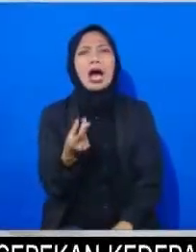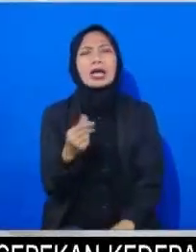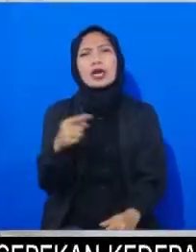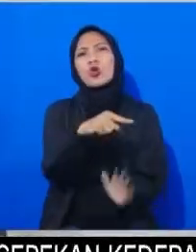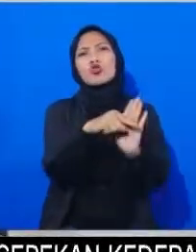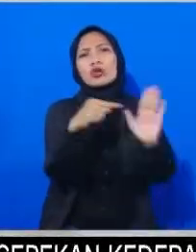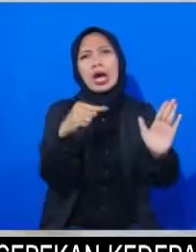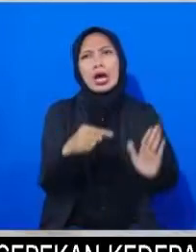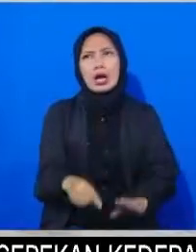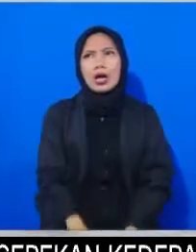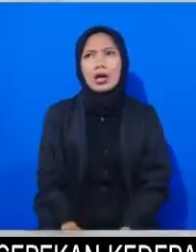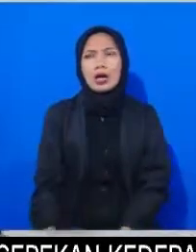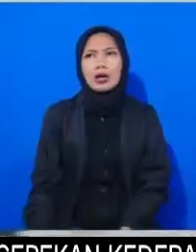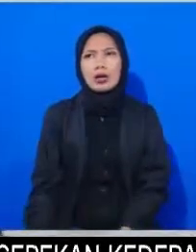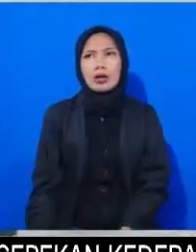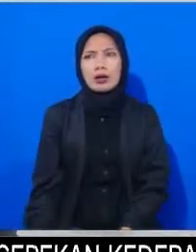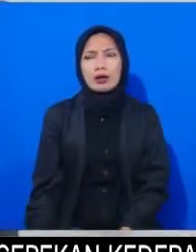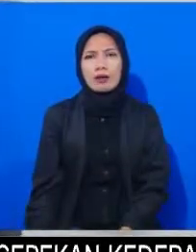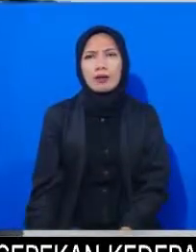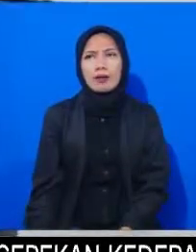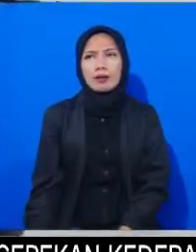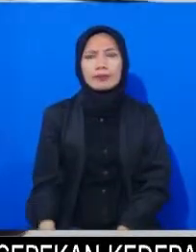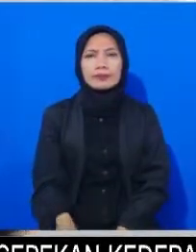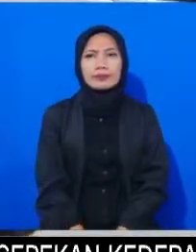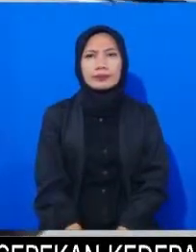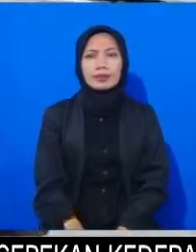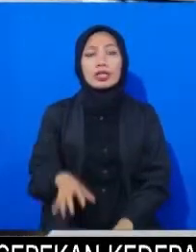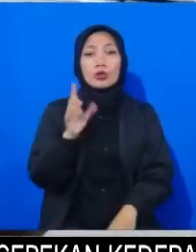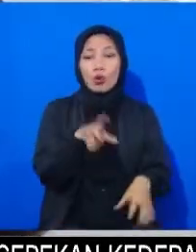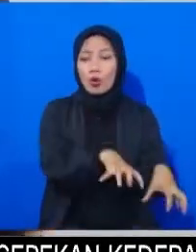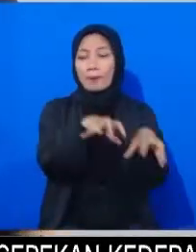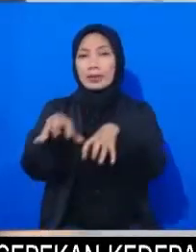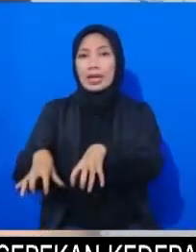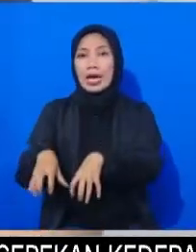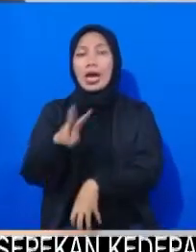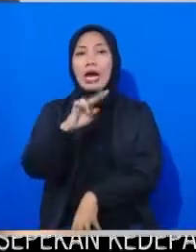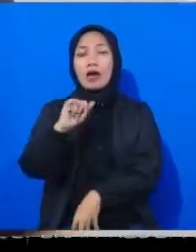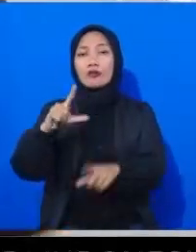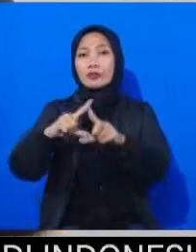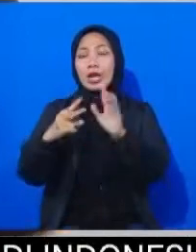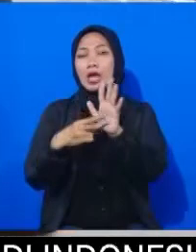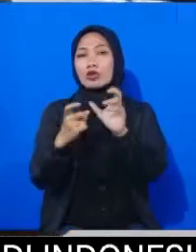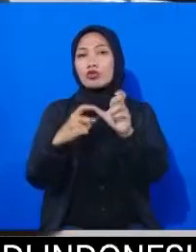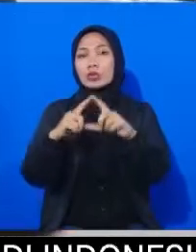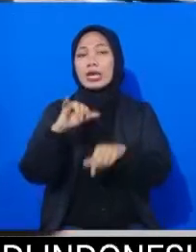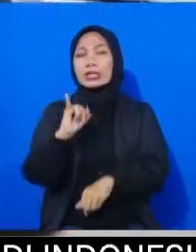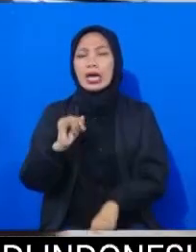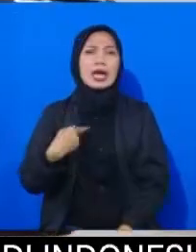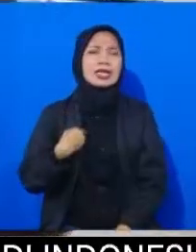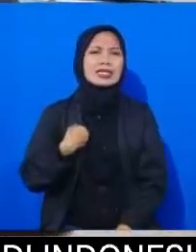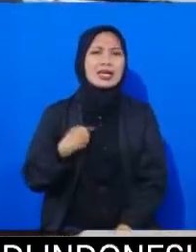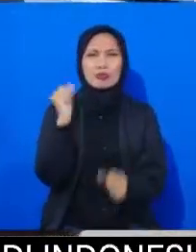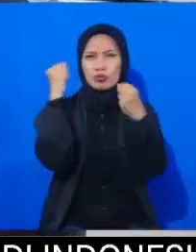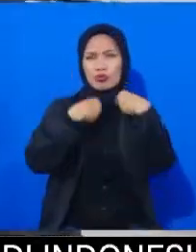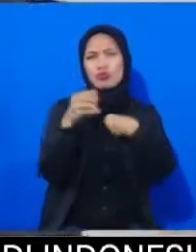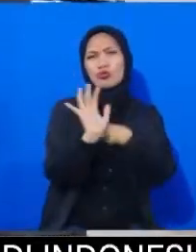Itu kita mau ditukar di Villa Nusa Indah. Oh. Nah, saya memang gak setuju, Mas. Soalnya sono